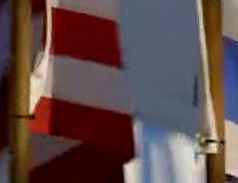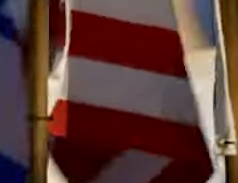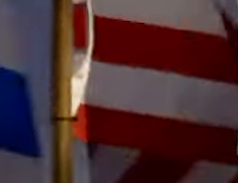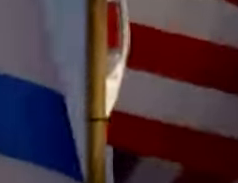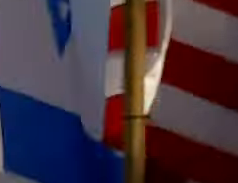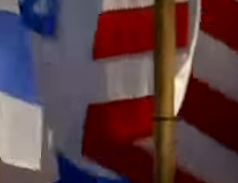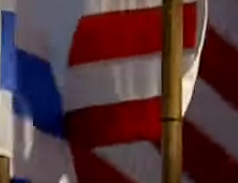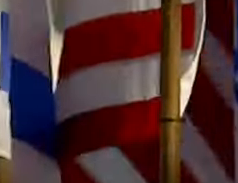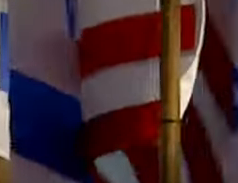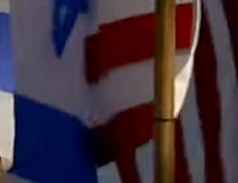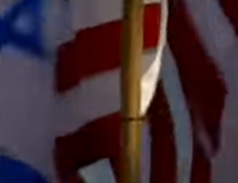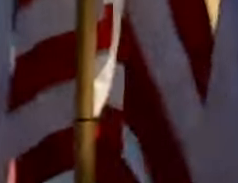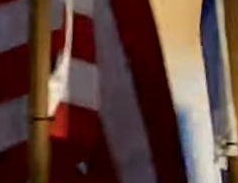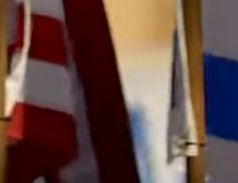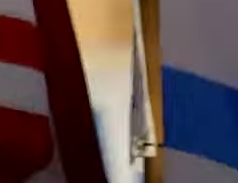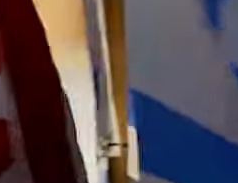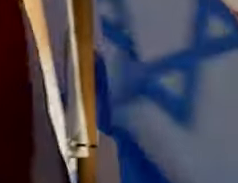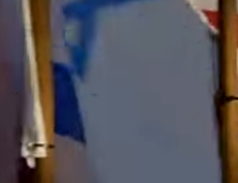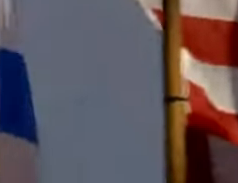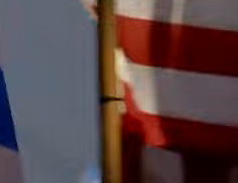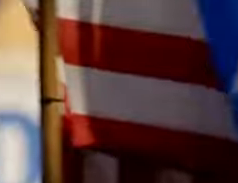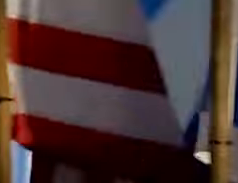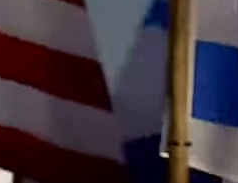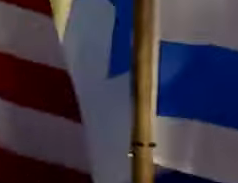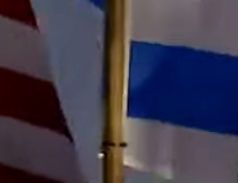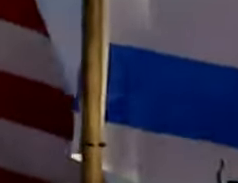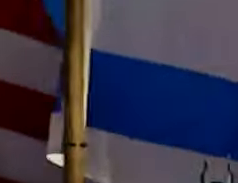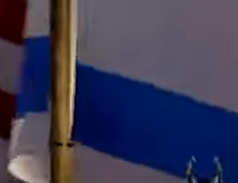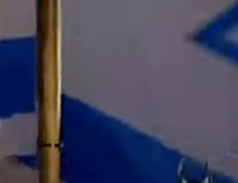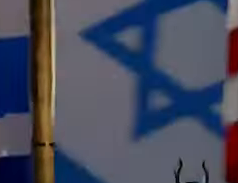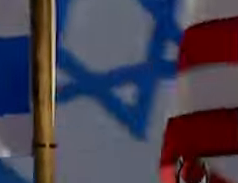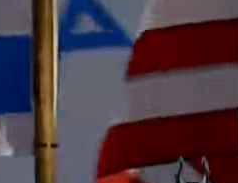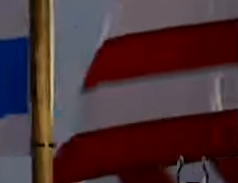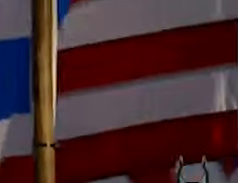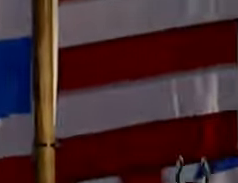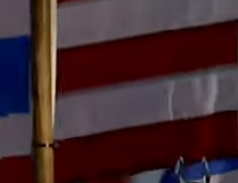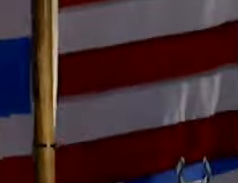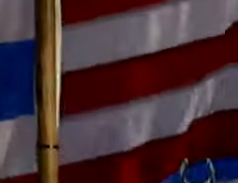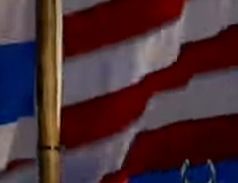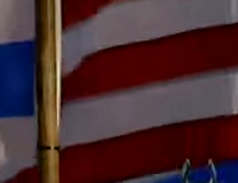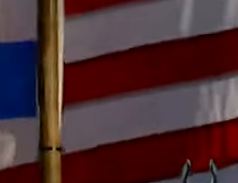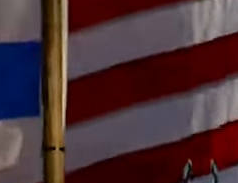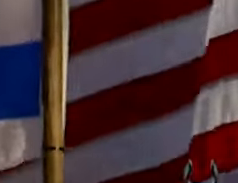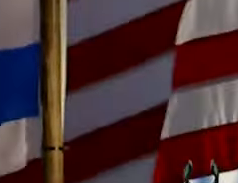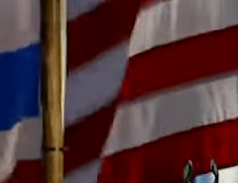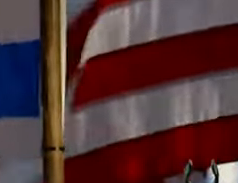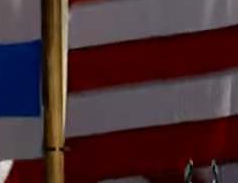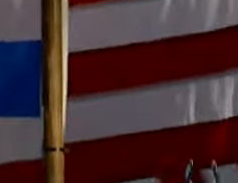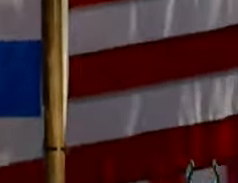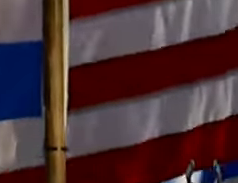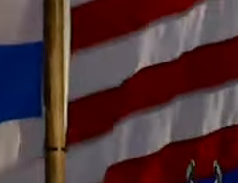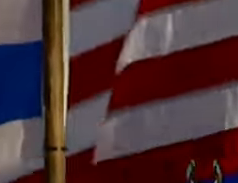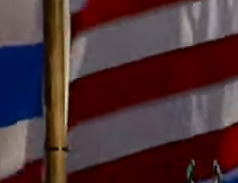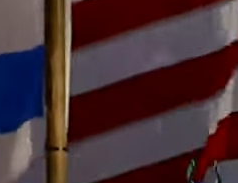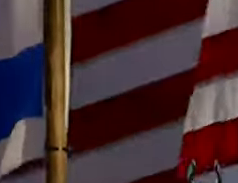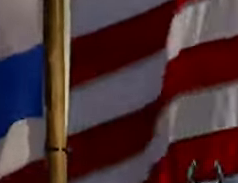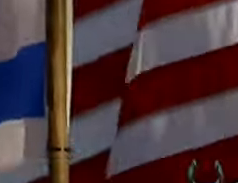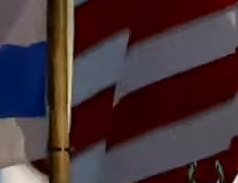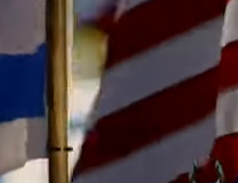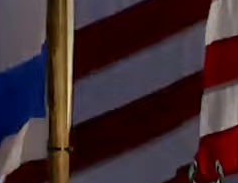ושיהיה לזכות הביחד הזה, כמו שכתוב, שהיה במעמד הר סיני,